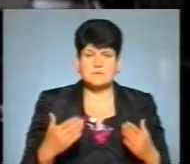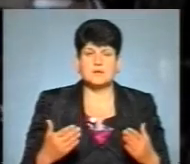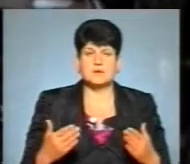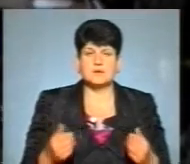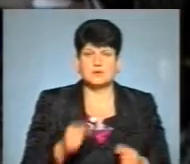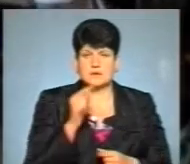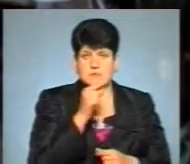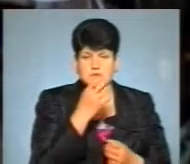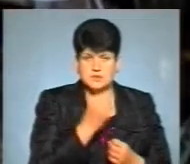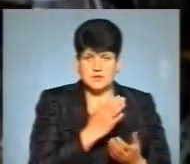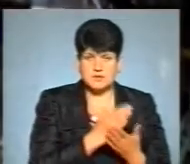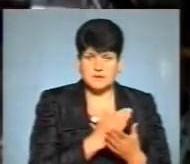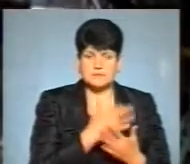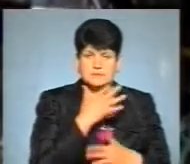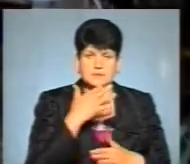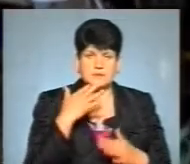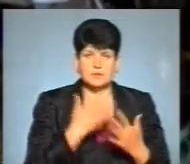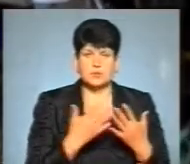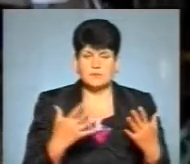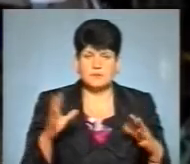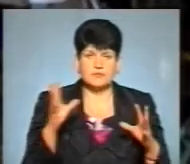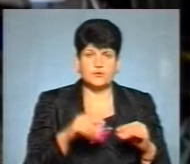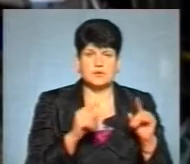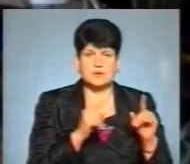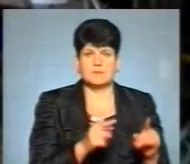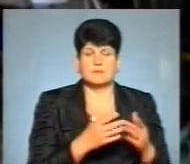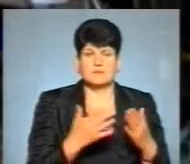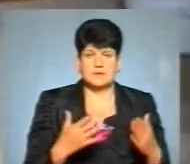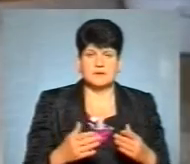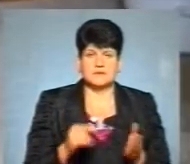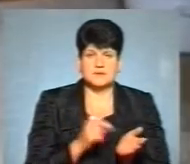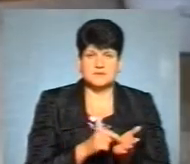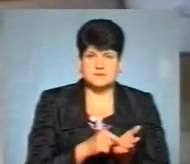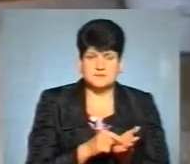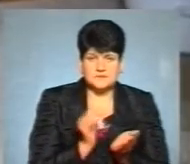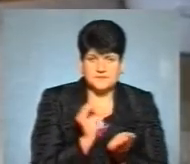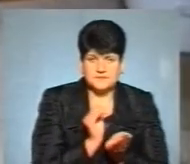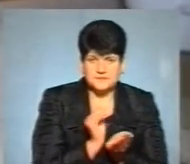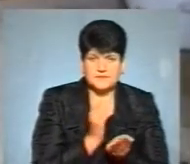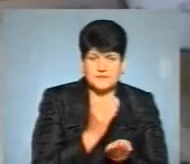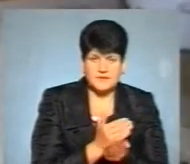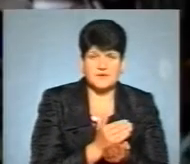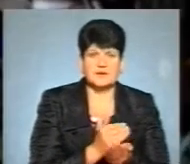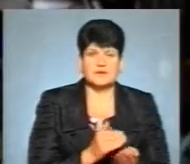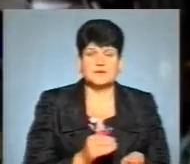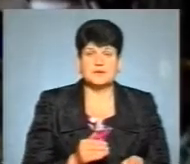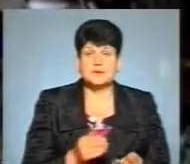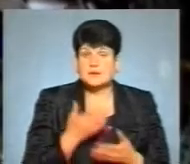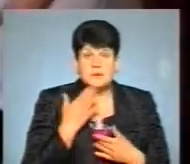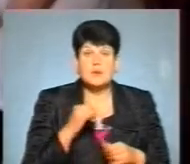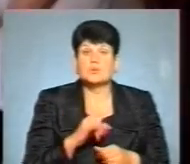ще купа меблів, тому все з меблі. Сіпі та ногу в плісках цяпкою, бо